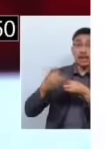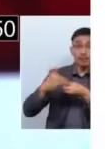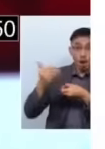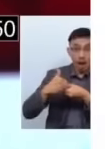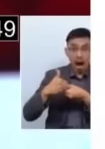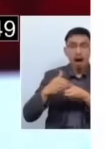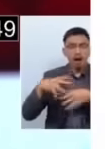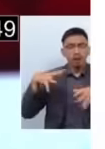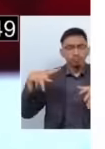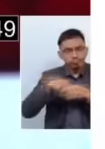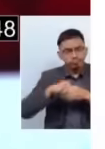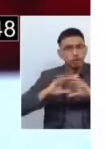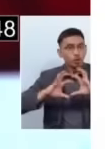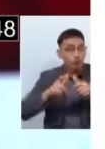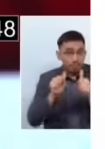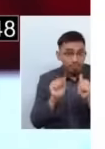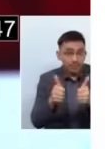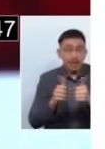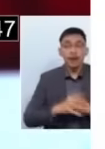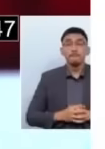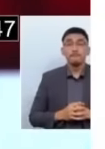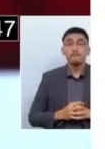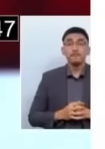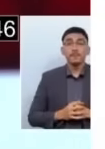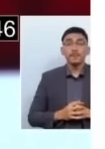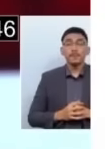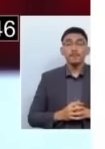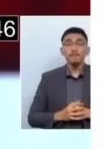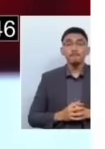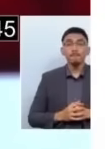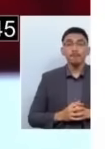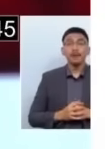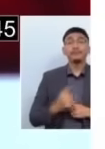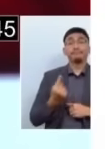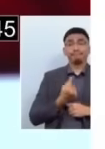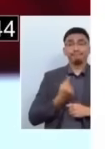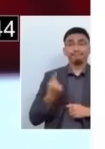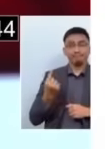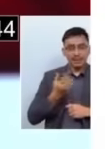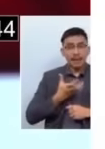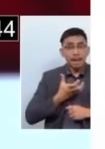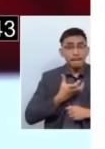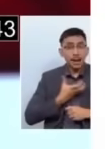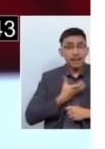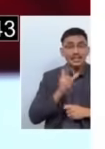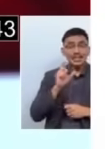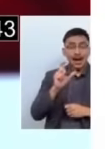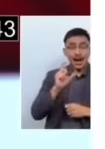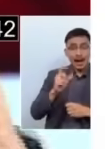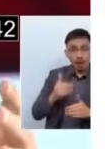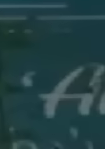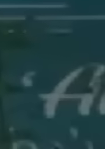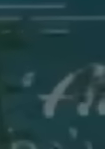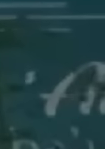dengan lontaran puja-puji yang disampaikan oleh paslon yang lain. Baik, kalau Mas Wasisto melihatnya seperti